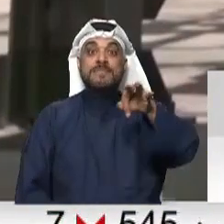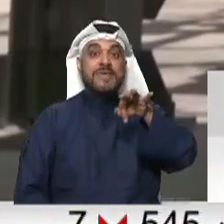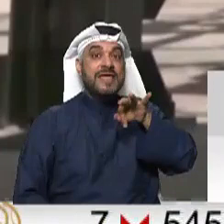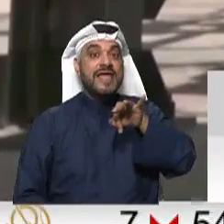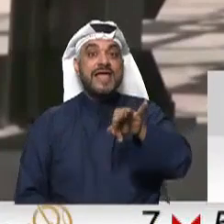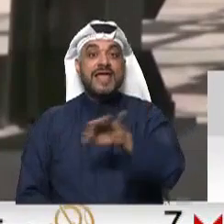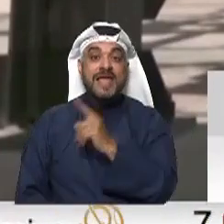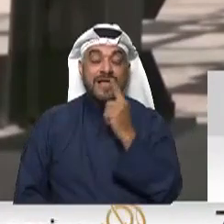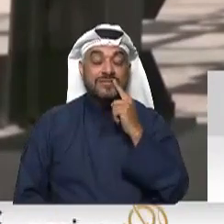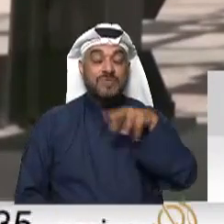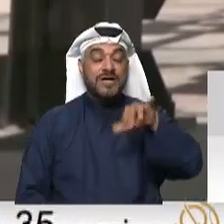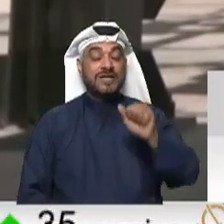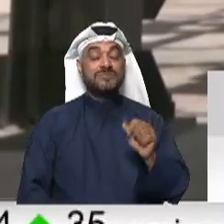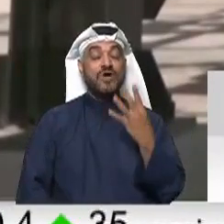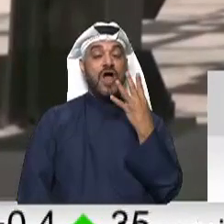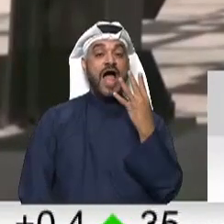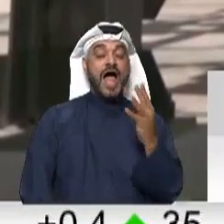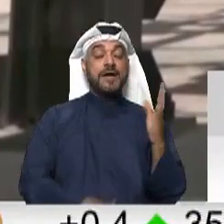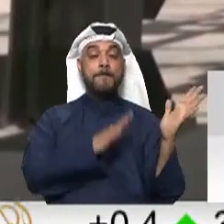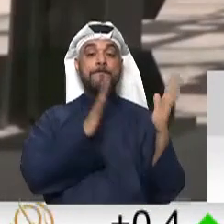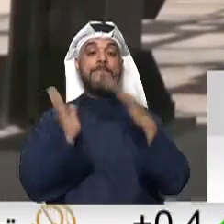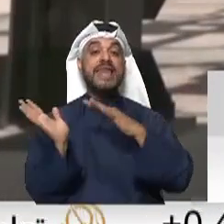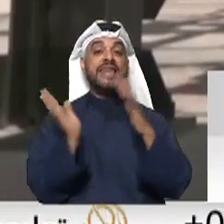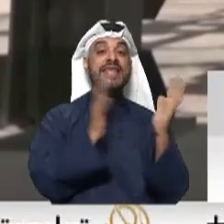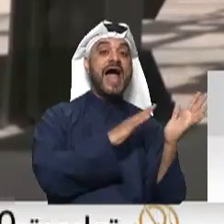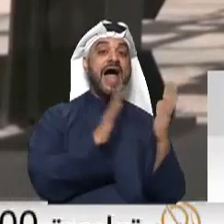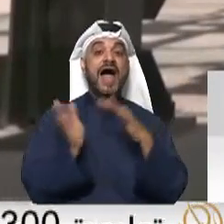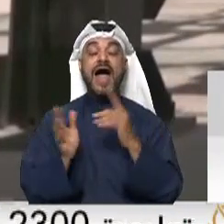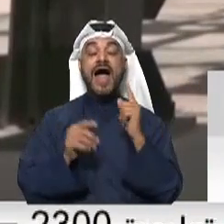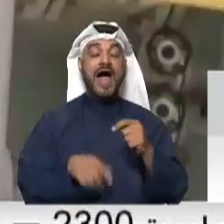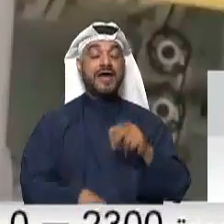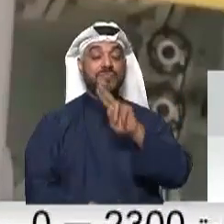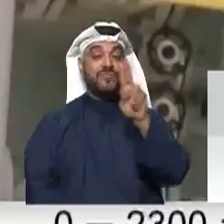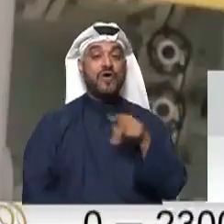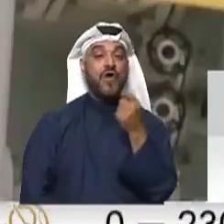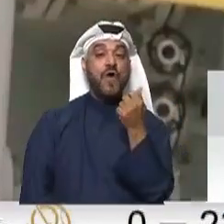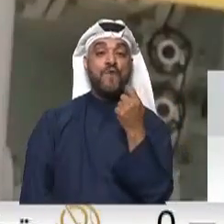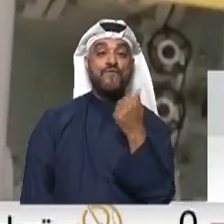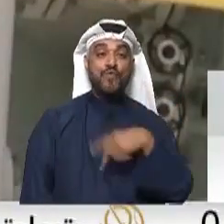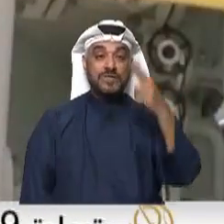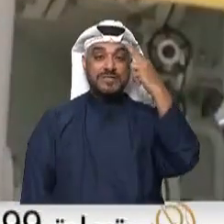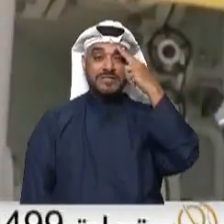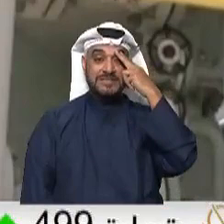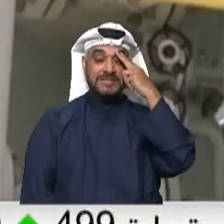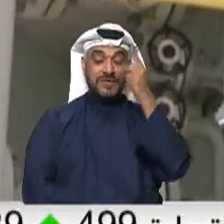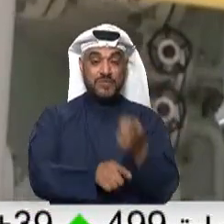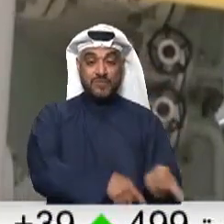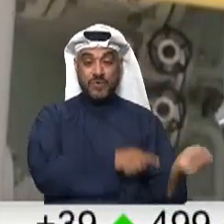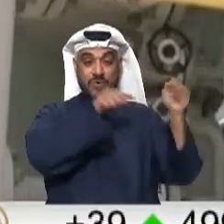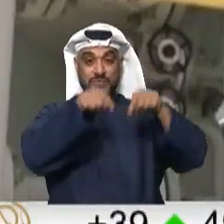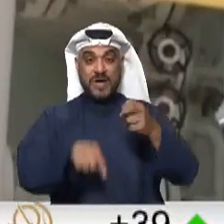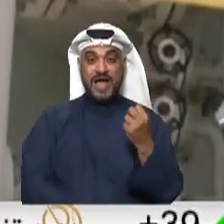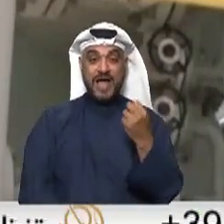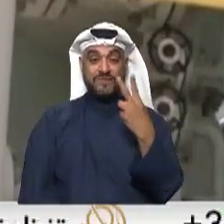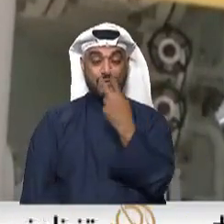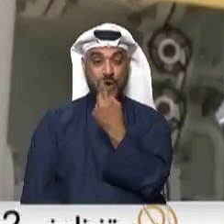مقابل 412 مليار ريال خلال عام 2021